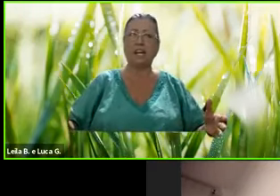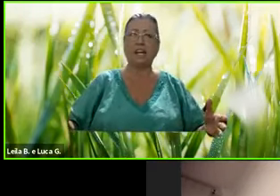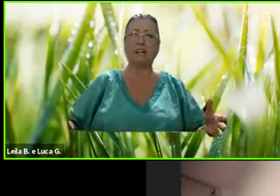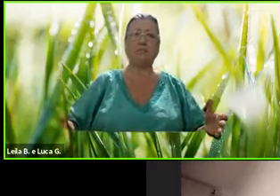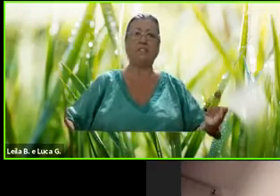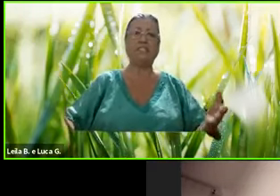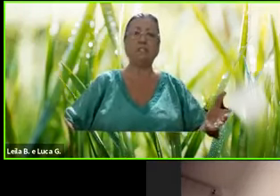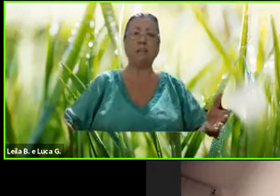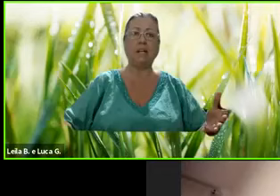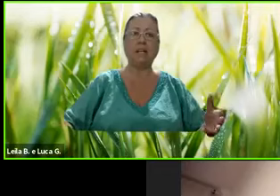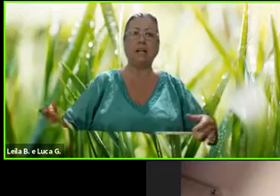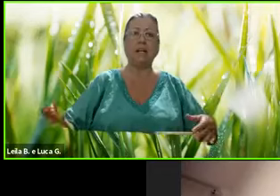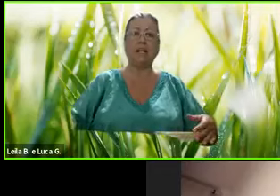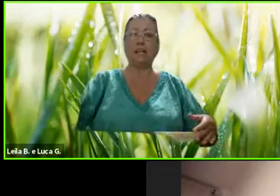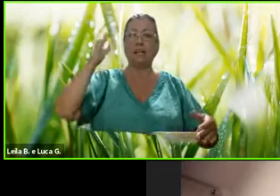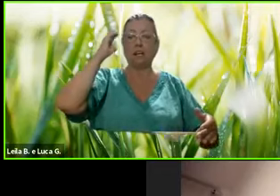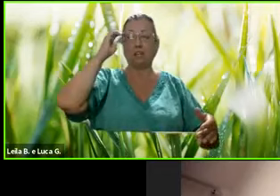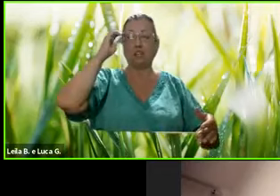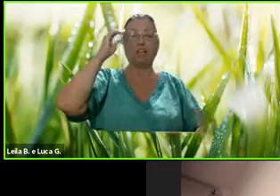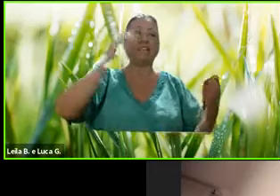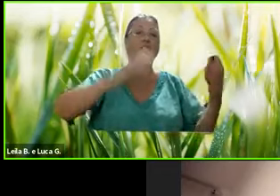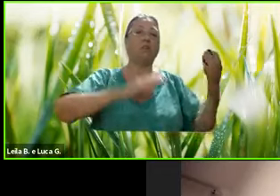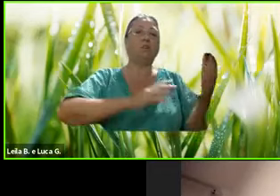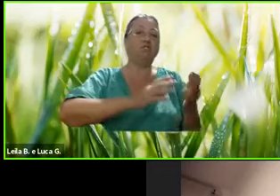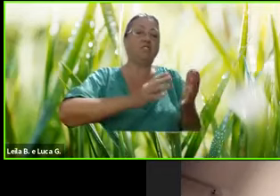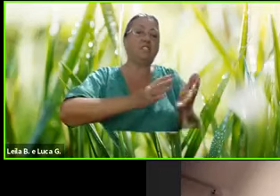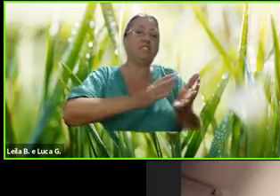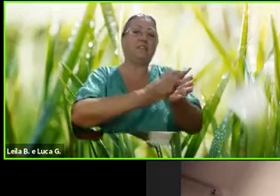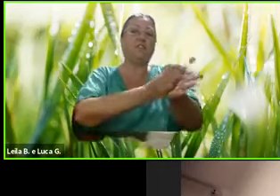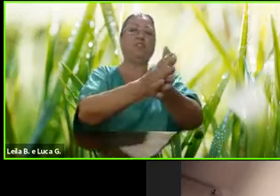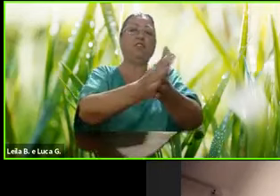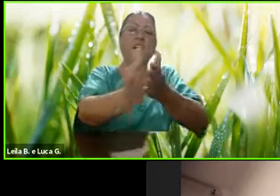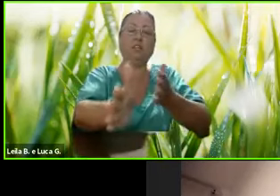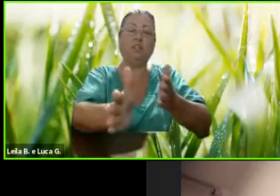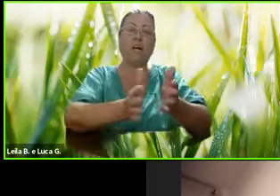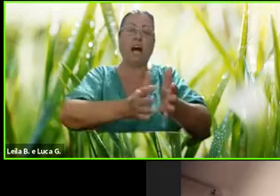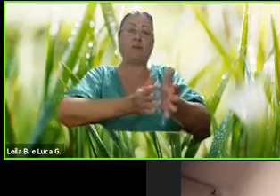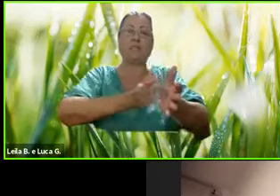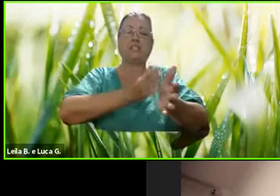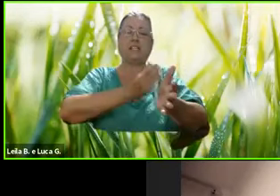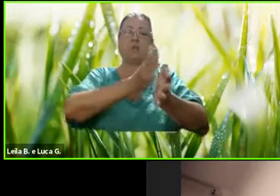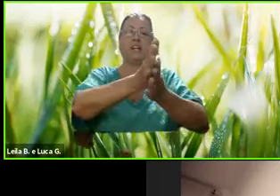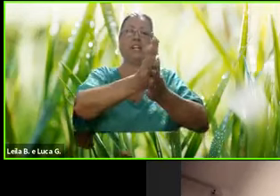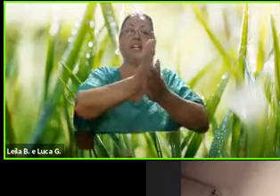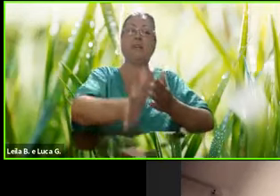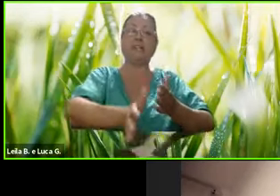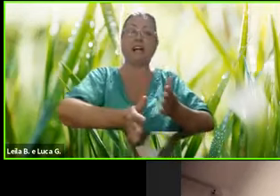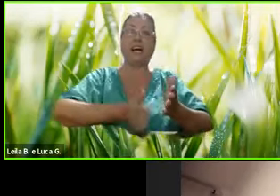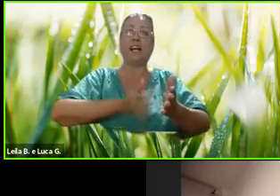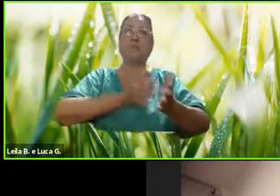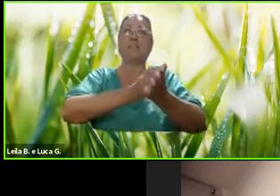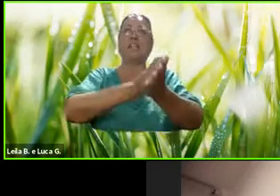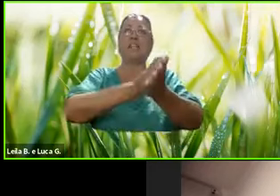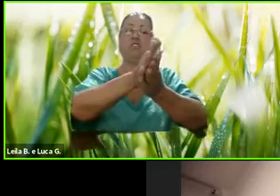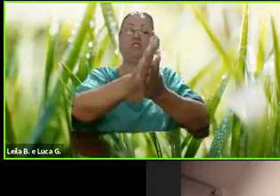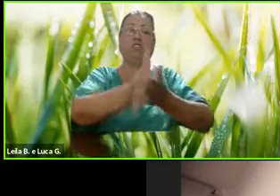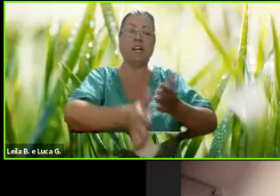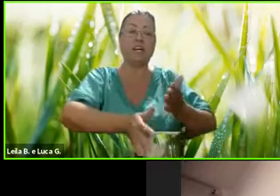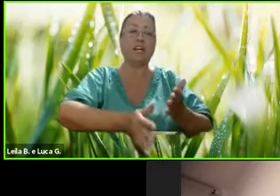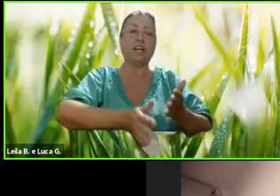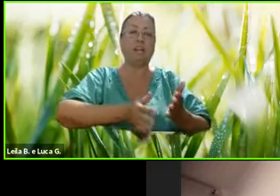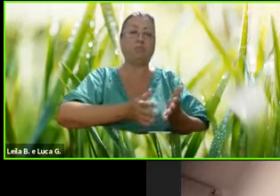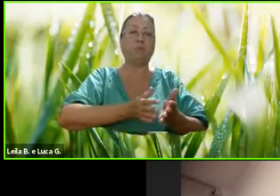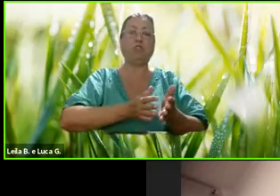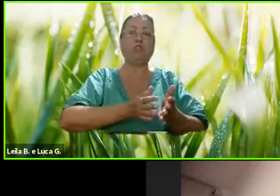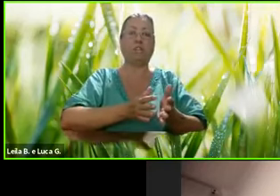cosa visibile. A scienza oggi si sta avvicinando a queste correnti mentali, a questa